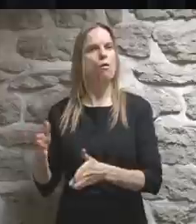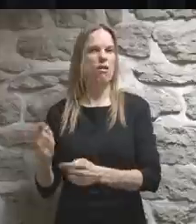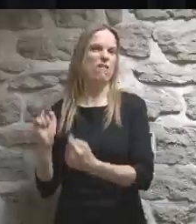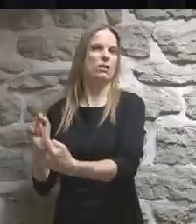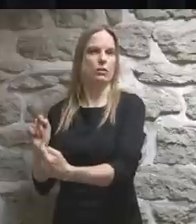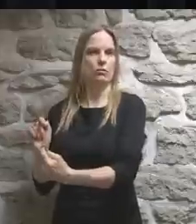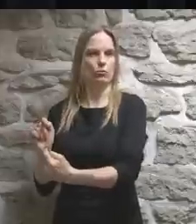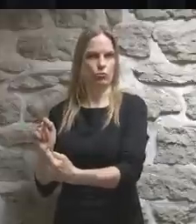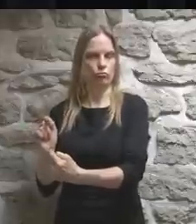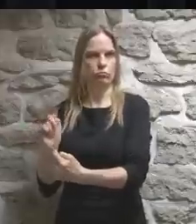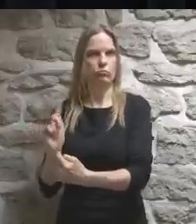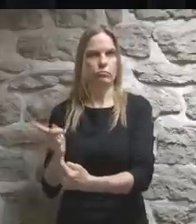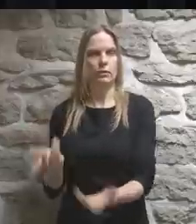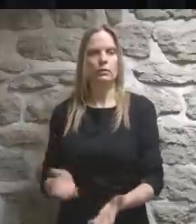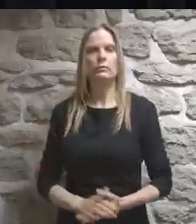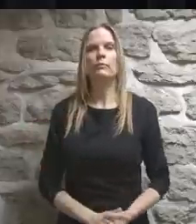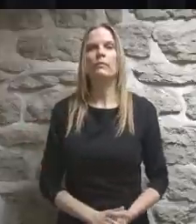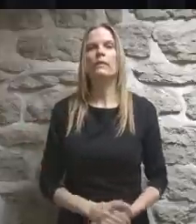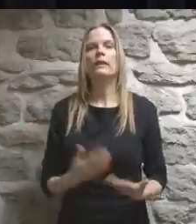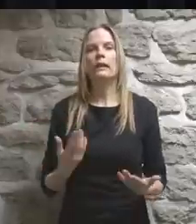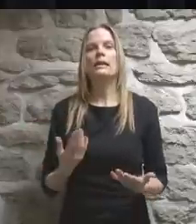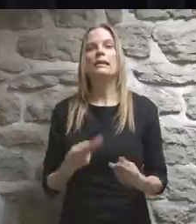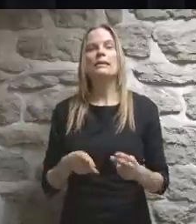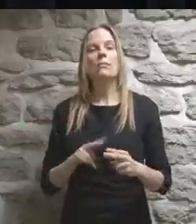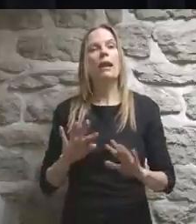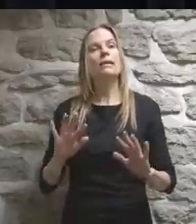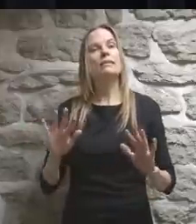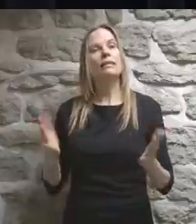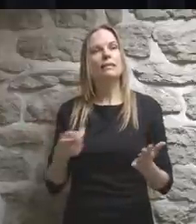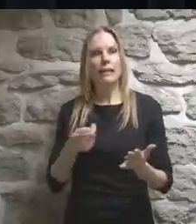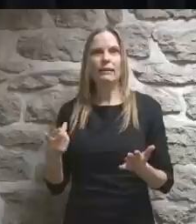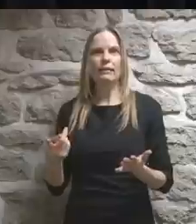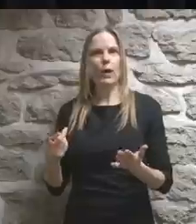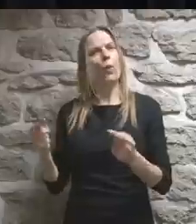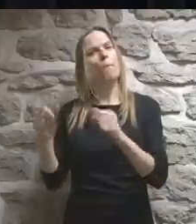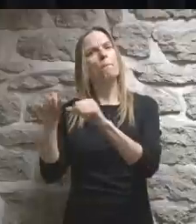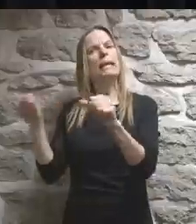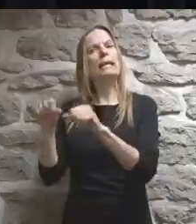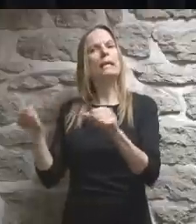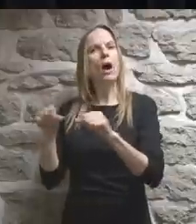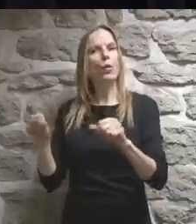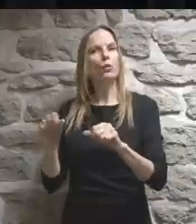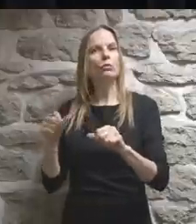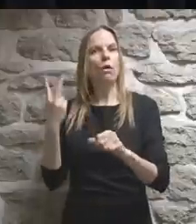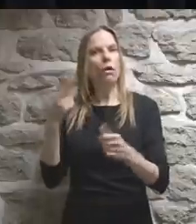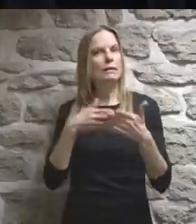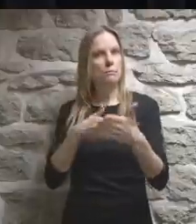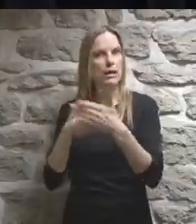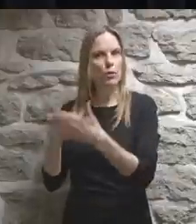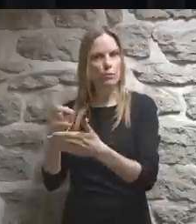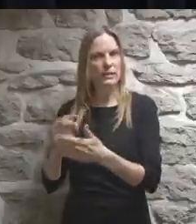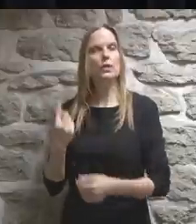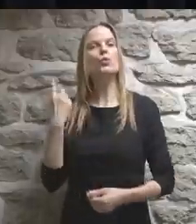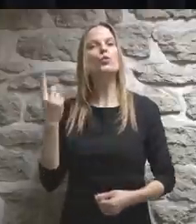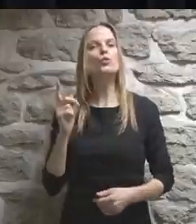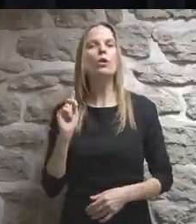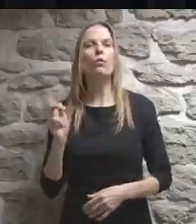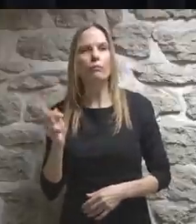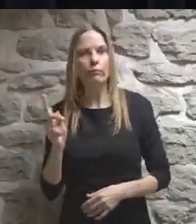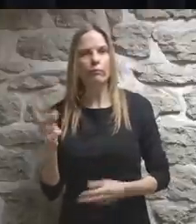selleks, et tegelikult sanktsioonidel on kaks efekti. Üks on siis see heidutav efekt just selleks, et